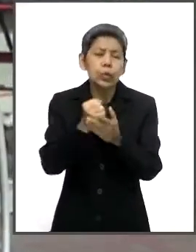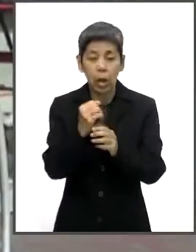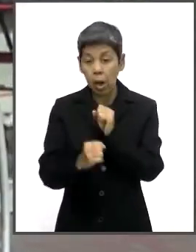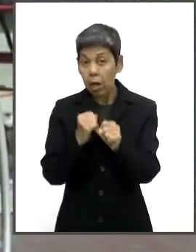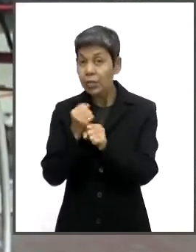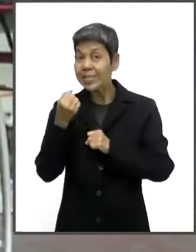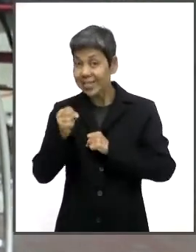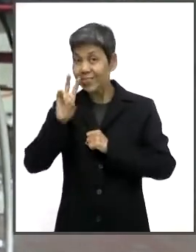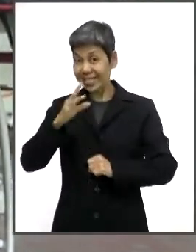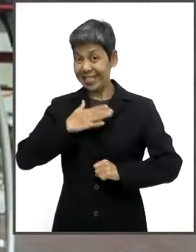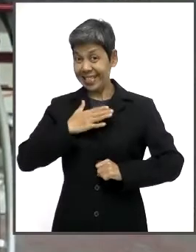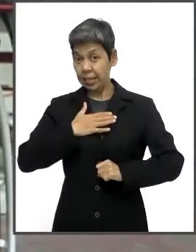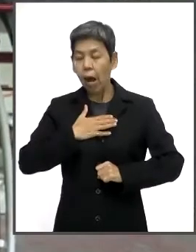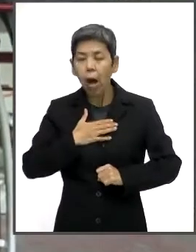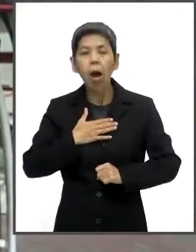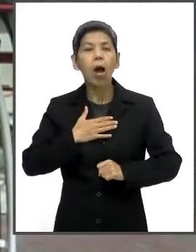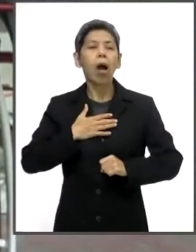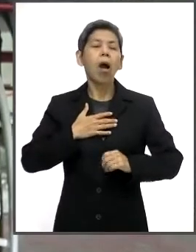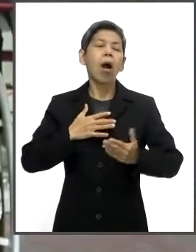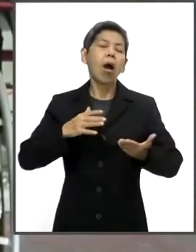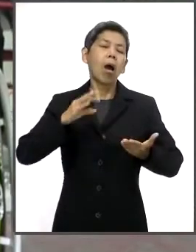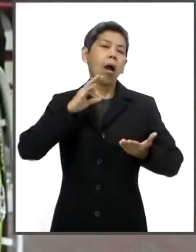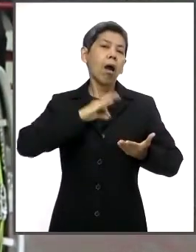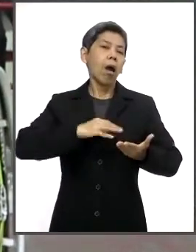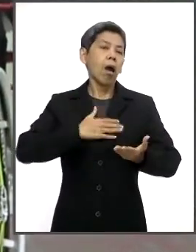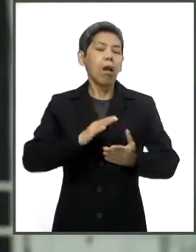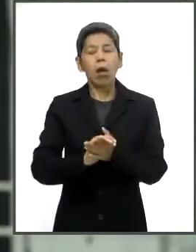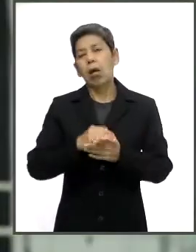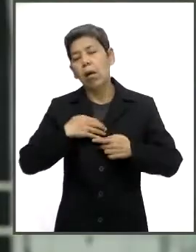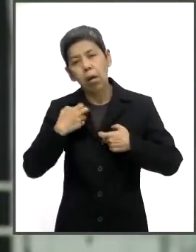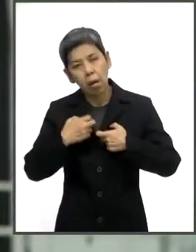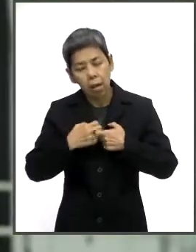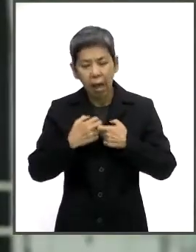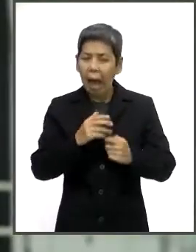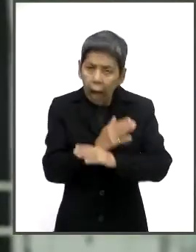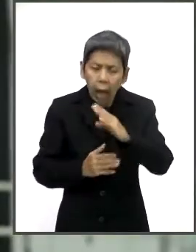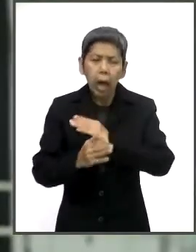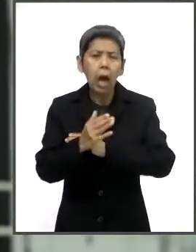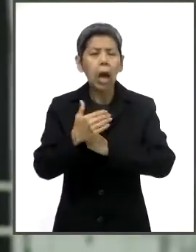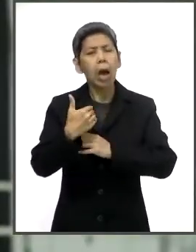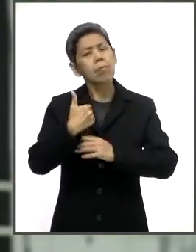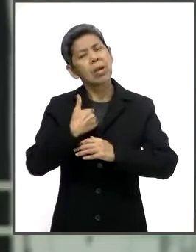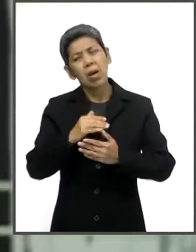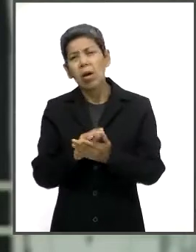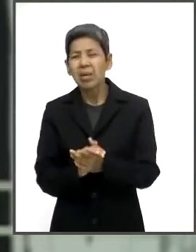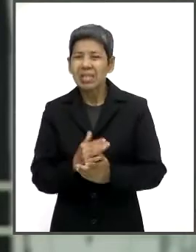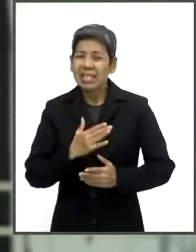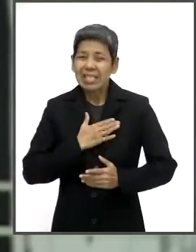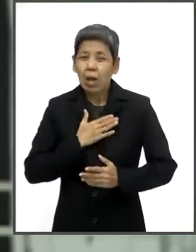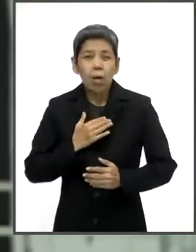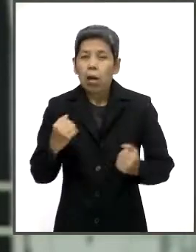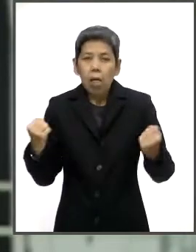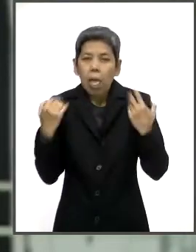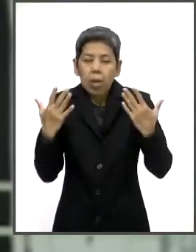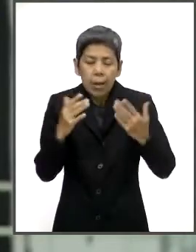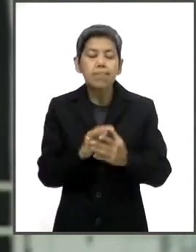พอถึงอายุ17มันก็ทำให้เรามีความรู้สึกว่าเราลำบากอยู่แล้วแล้วมาพิการอีกแล้วเป็นภาระนะตอนนั้นเราไม่